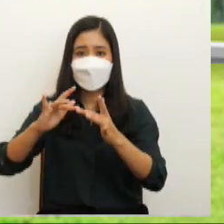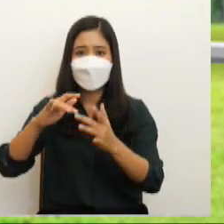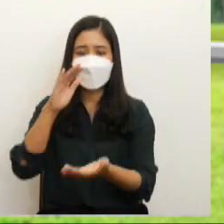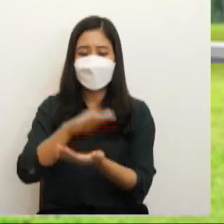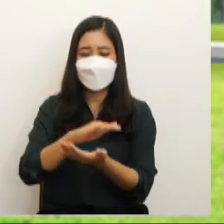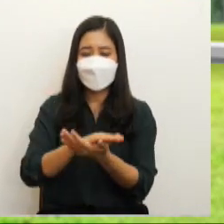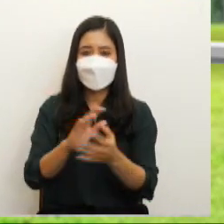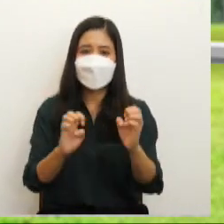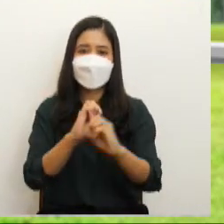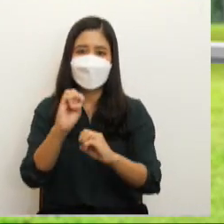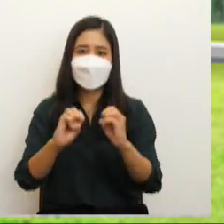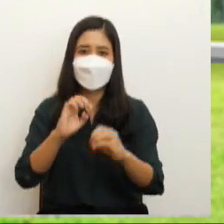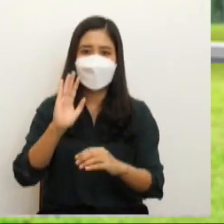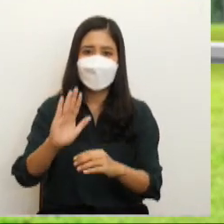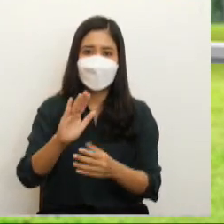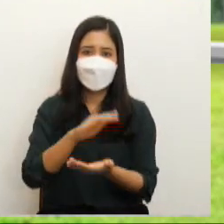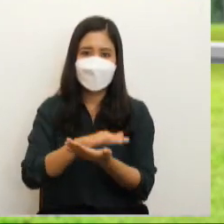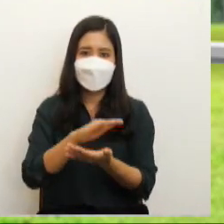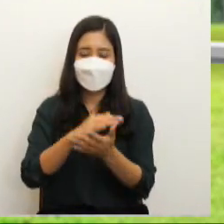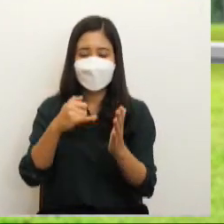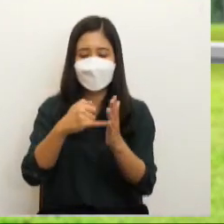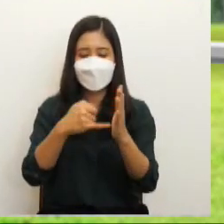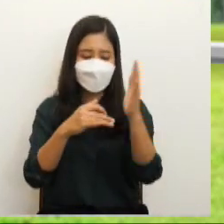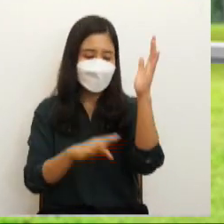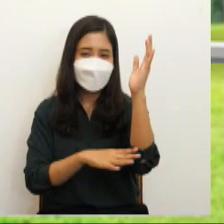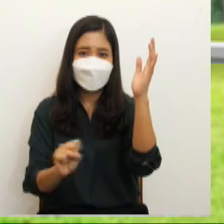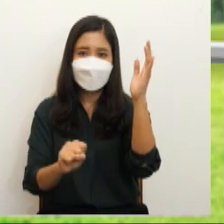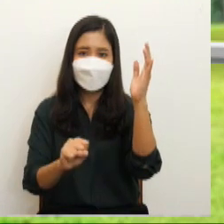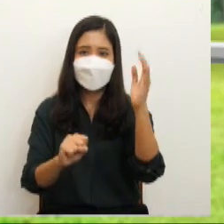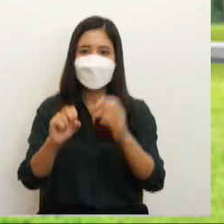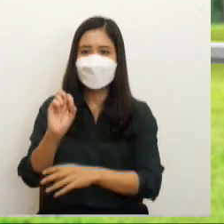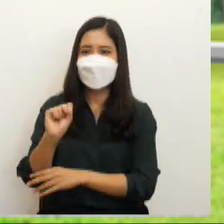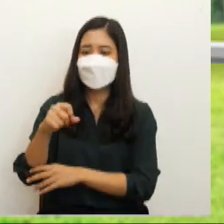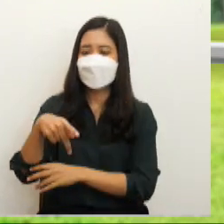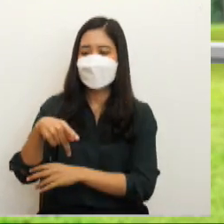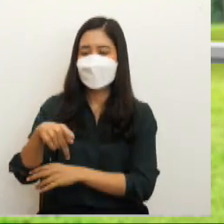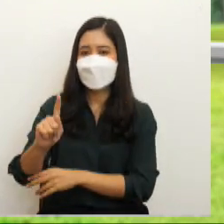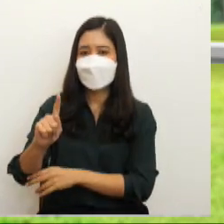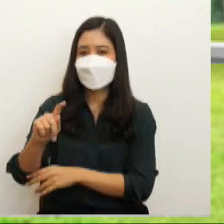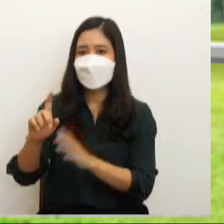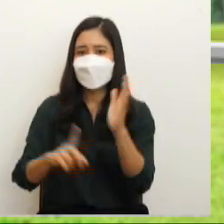รงเรียนชุมชนบ้านนากันจังหวัดสงขลาสังกัดสำนักงานเขตพื้นที่การศึกษาประถมศึกษาสง